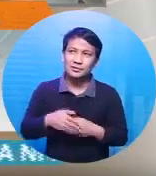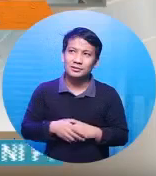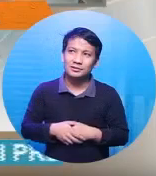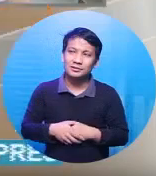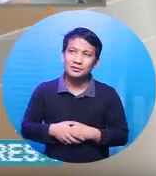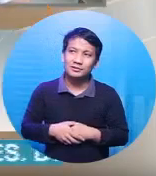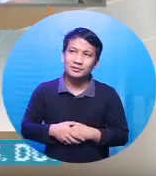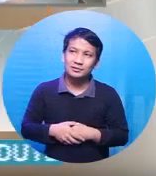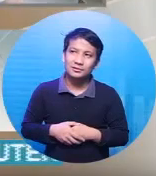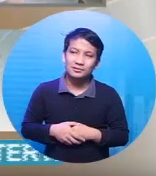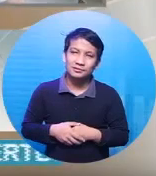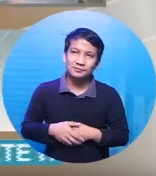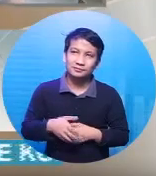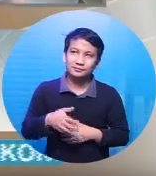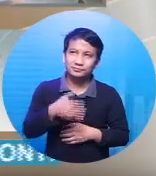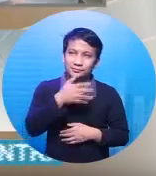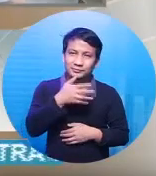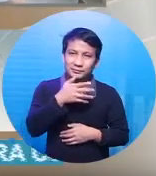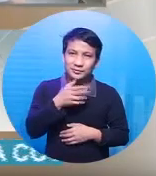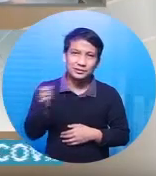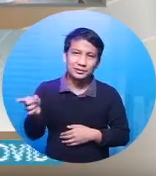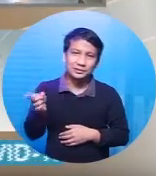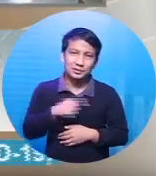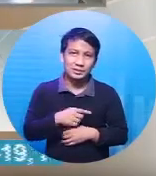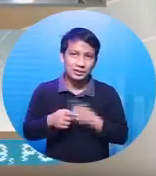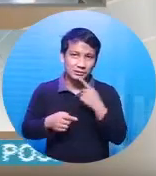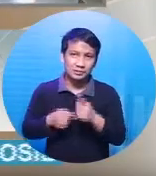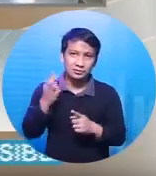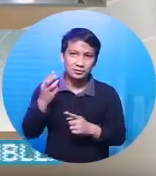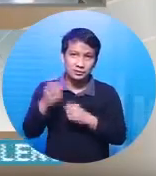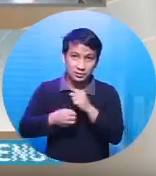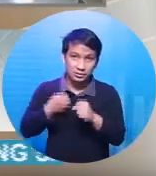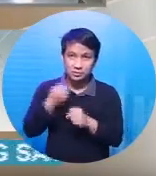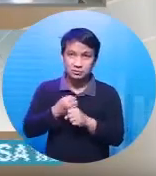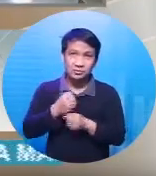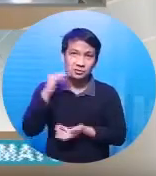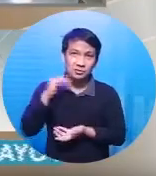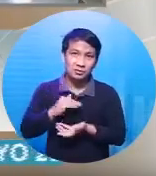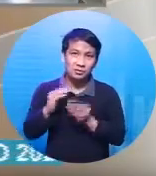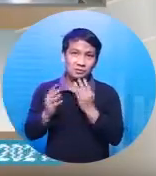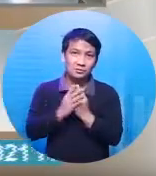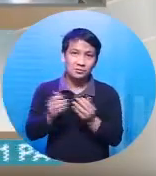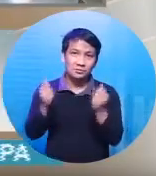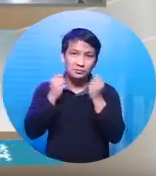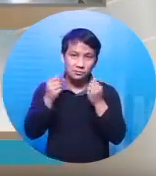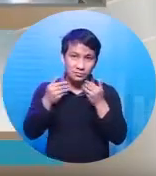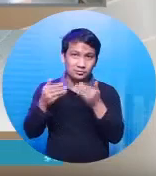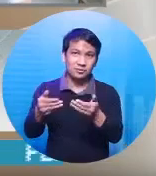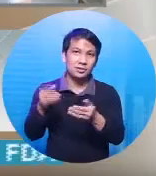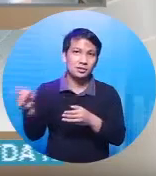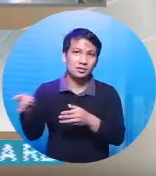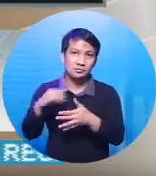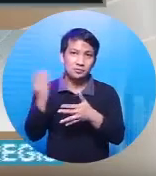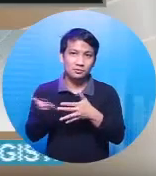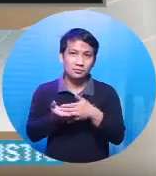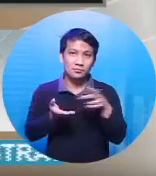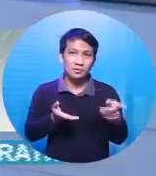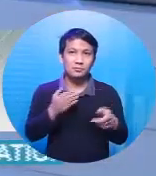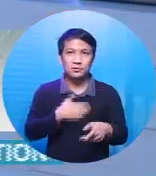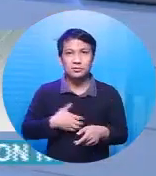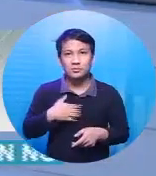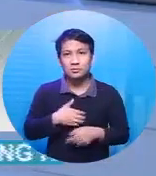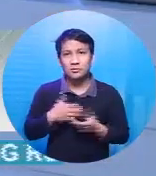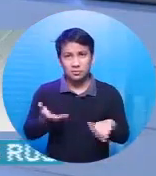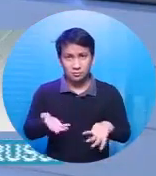problem. Nanay Jennifer. Yes, po. Okay, 6 years ang pinakamababang pagkakakulong kapag itinuloy po ni Ma'am Jasmine yung kaso.